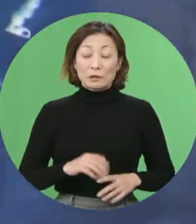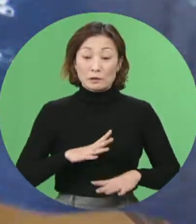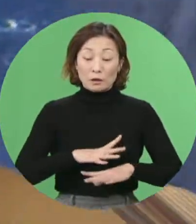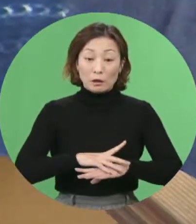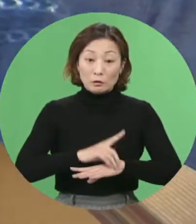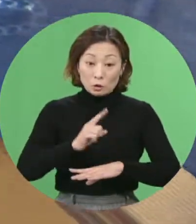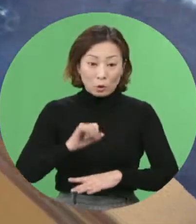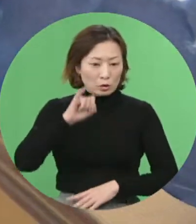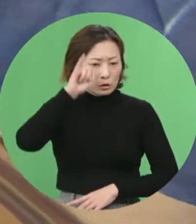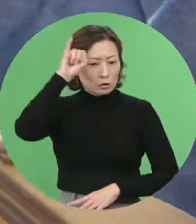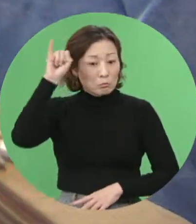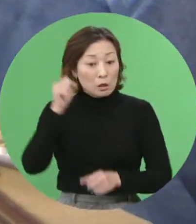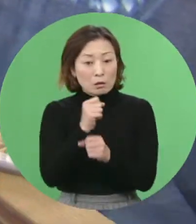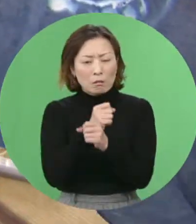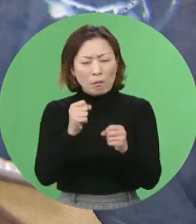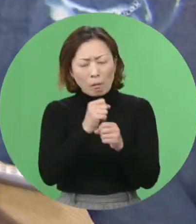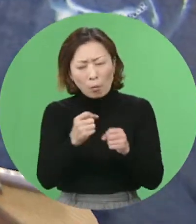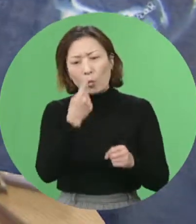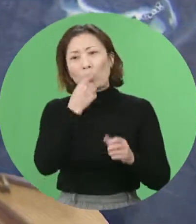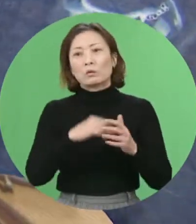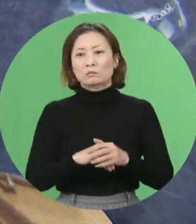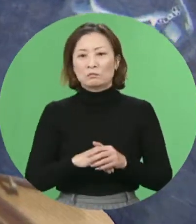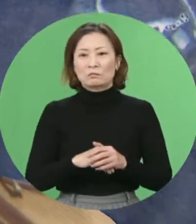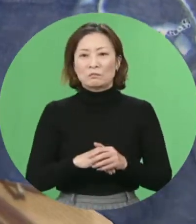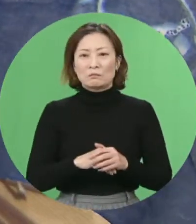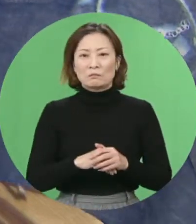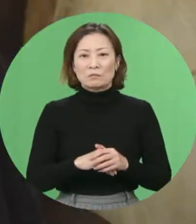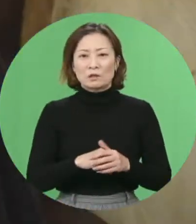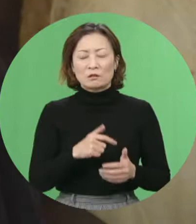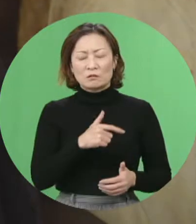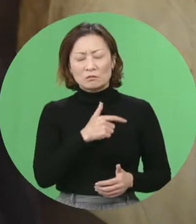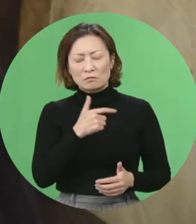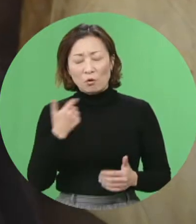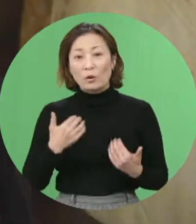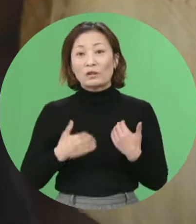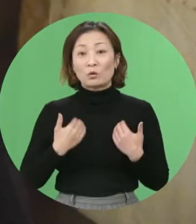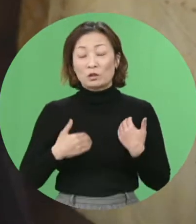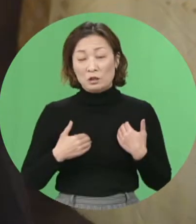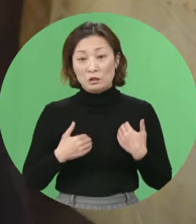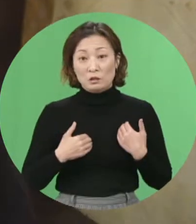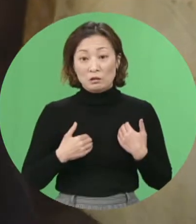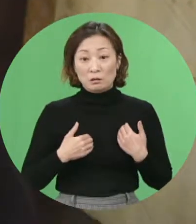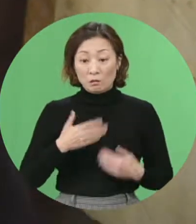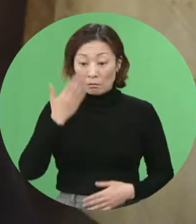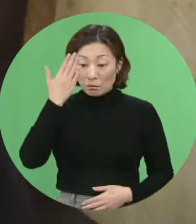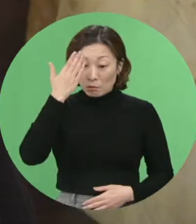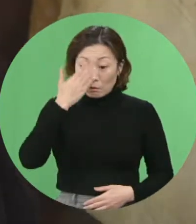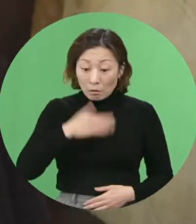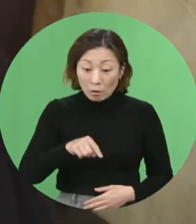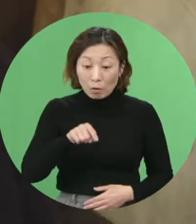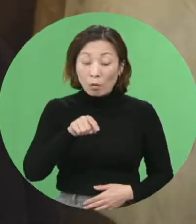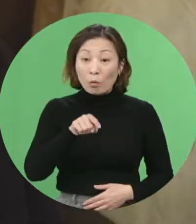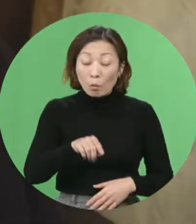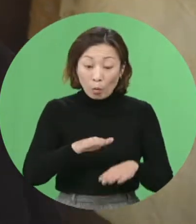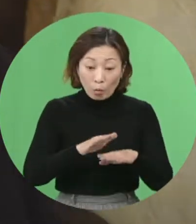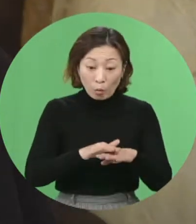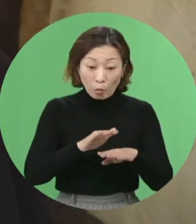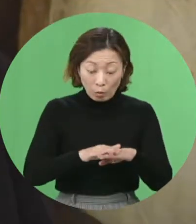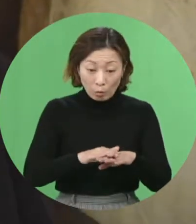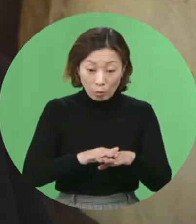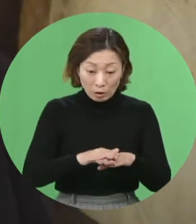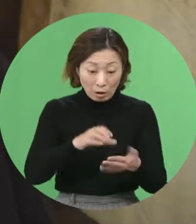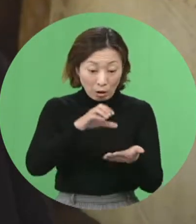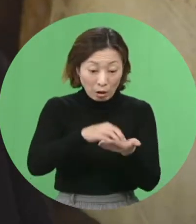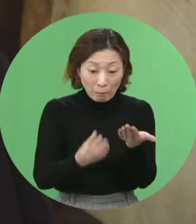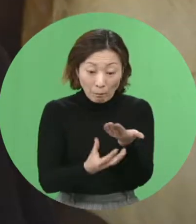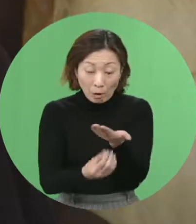最初は全然イメージが湧かなかったんですけども、すごくね、なんか楽しくっていうか、こんなんで、ものが転